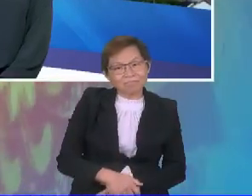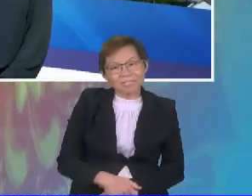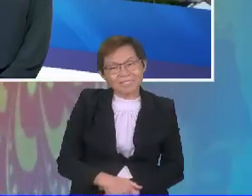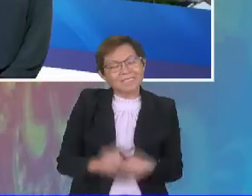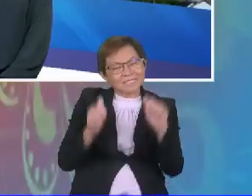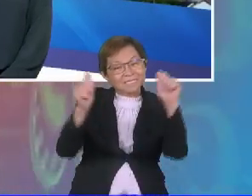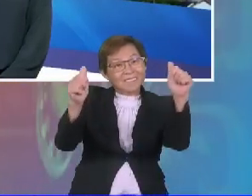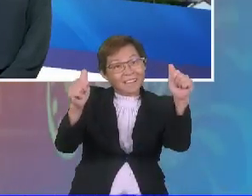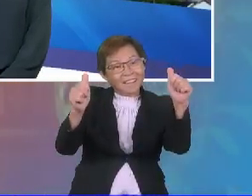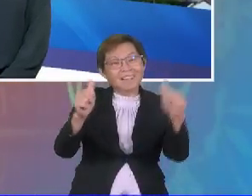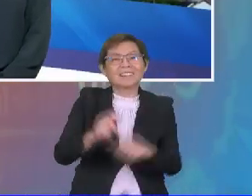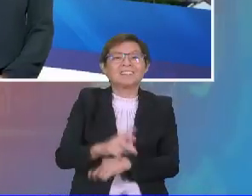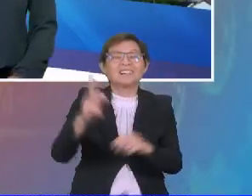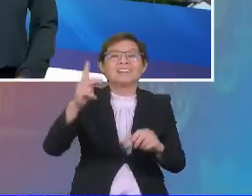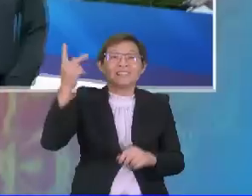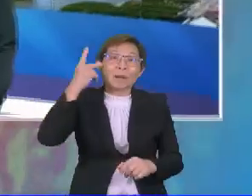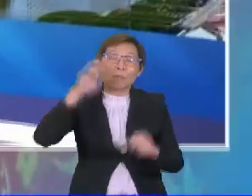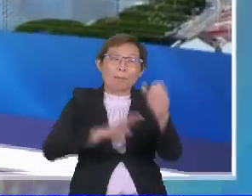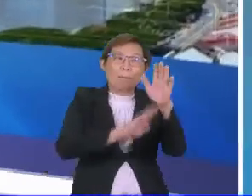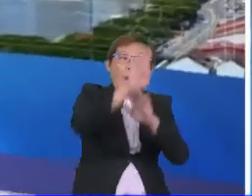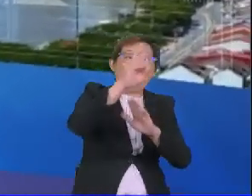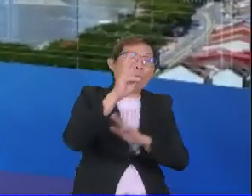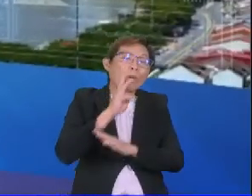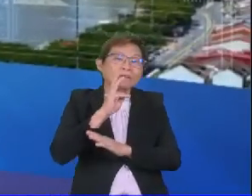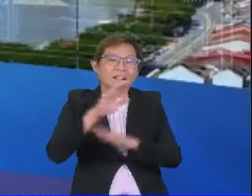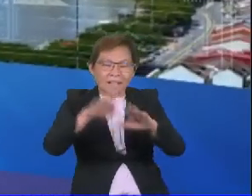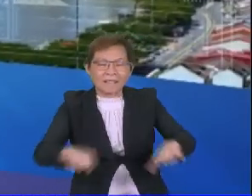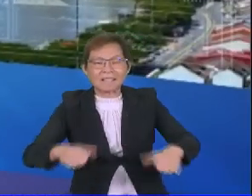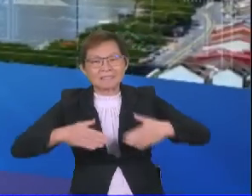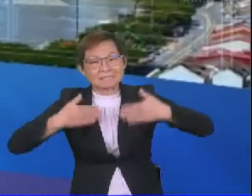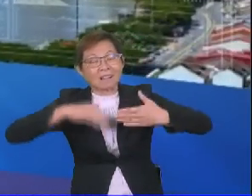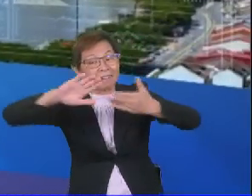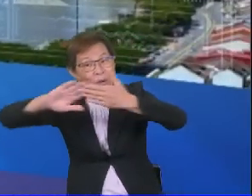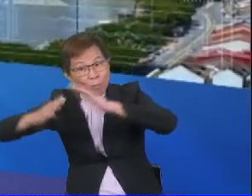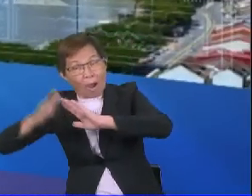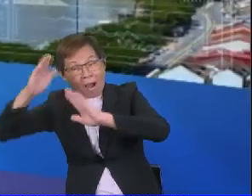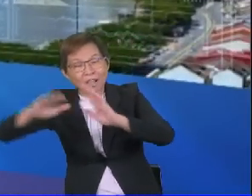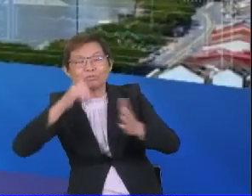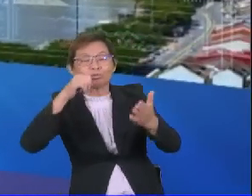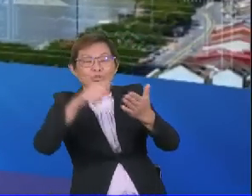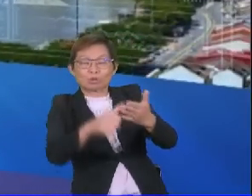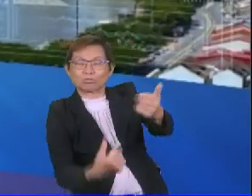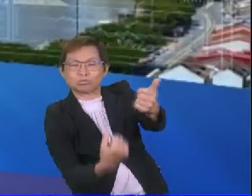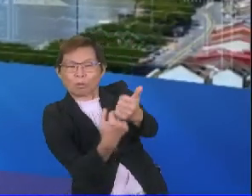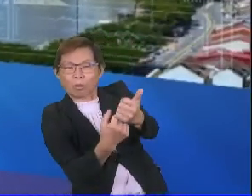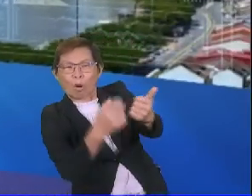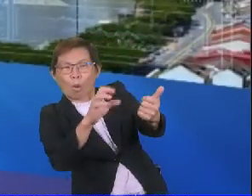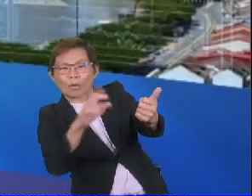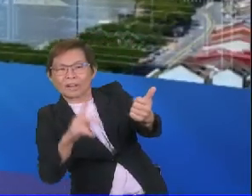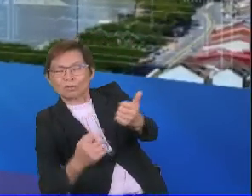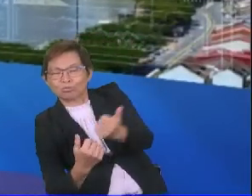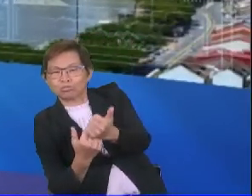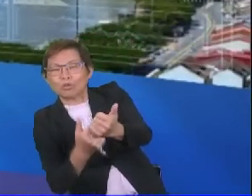Iya sahih Kementerian Pembangunan wanita kanak-kanak dan kesejahteraan community akan memberi surat sokongan kepada orang kurang